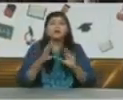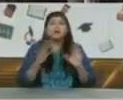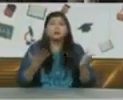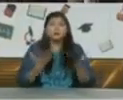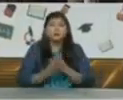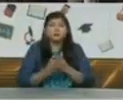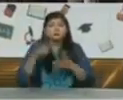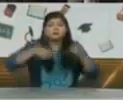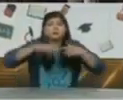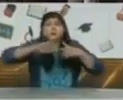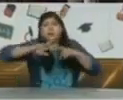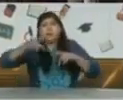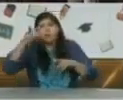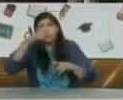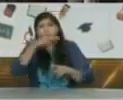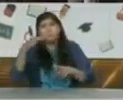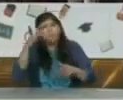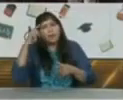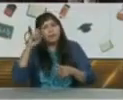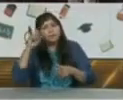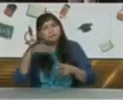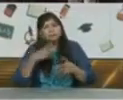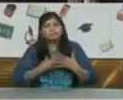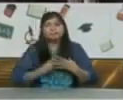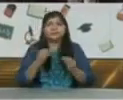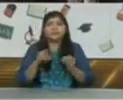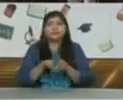आपको डर किसी और का है। वो क्या है?